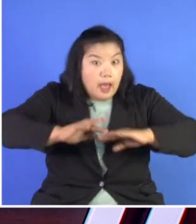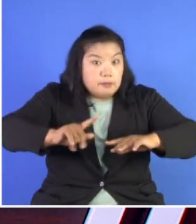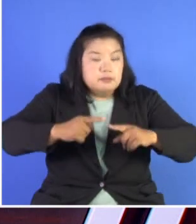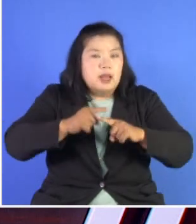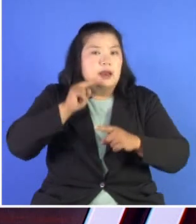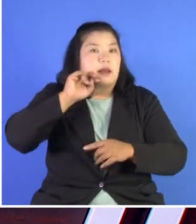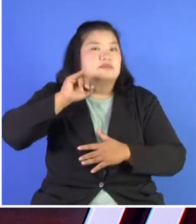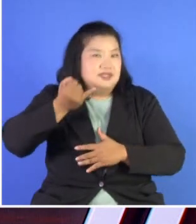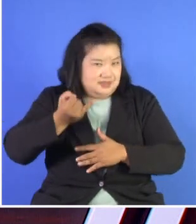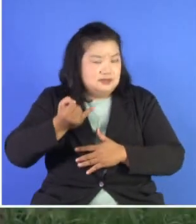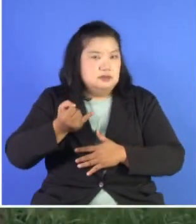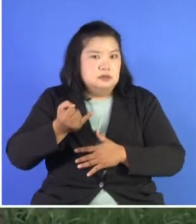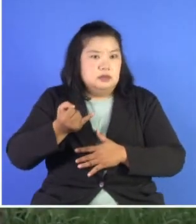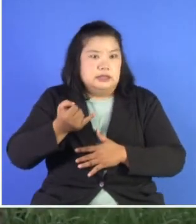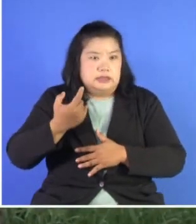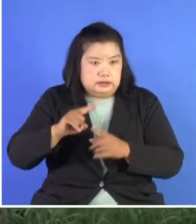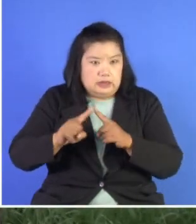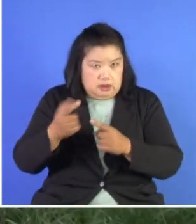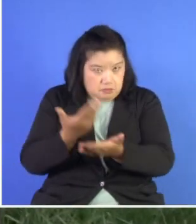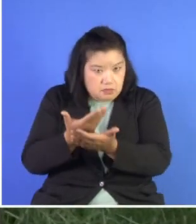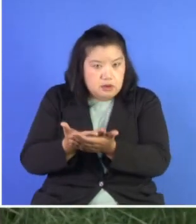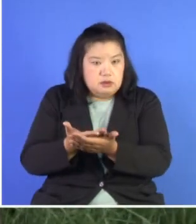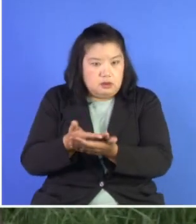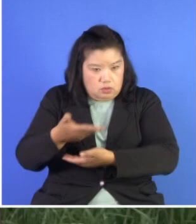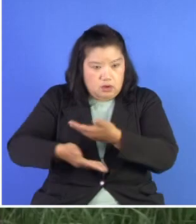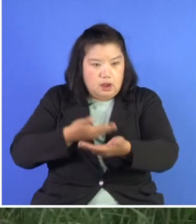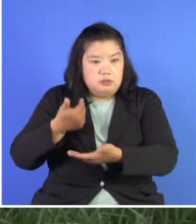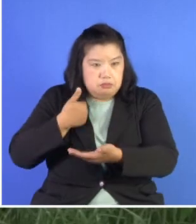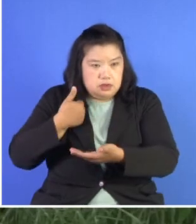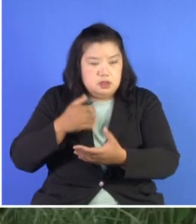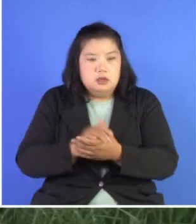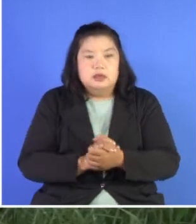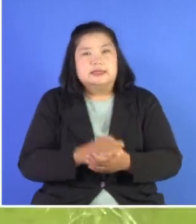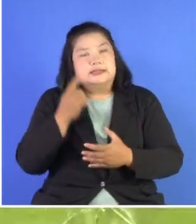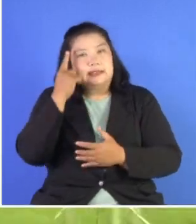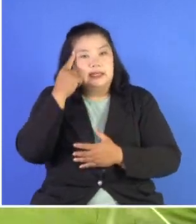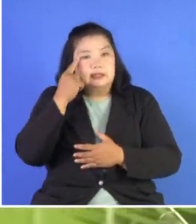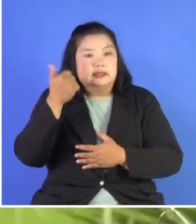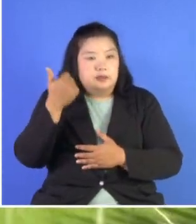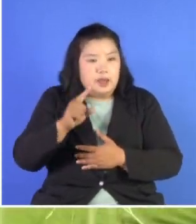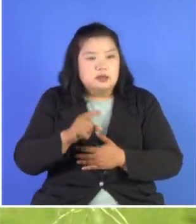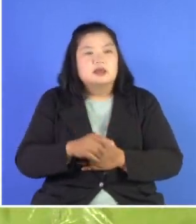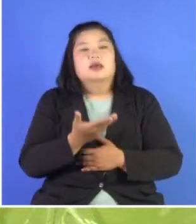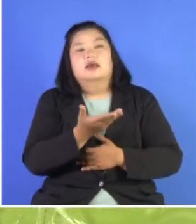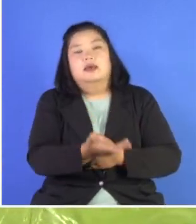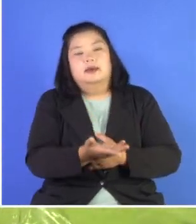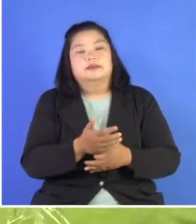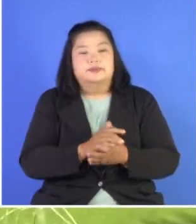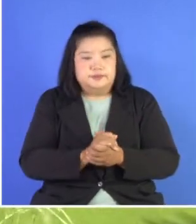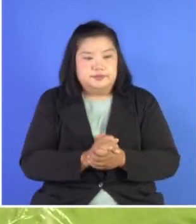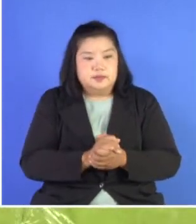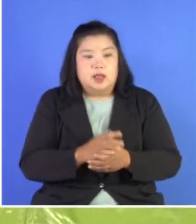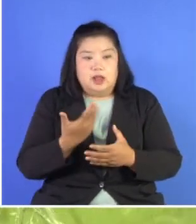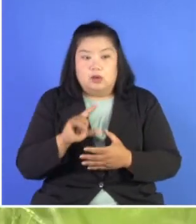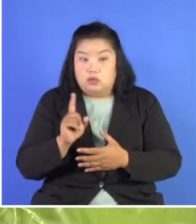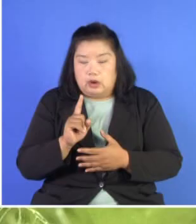แล้วมันก็มีราคาค่างวดด้วยนะเกษตรกรเนี่ยโอ้โหเนี่ยใช้โอกาสนี้นะครับเนี่ยเลี้ยงไข่ผำแล้วก็เอาไป